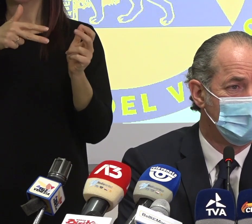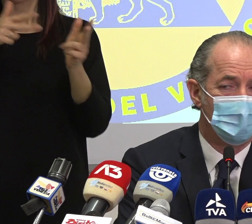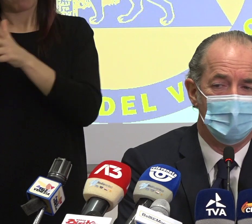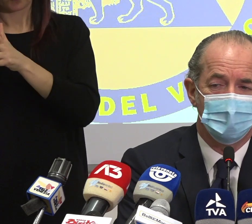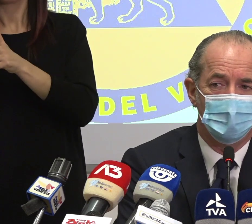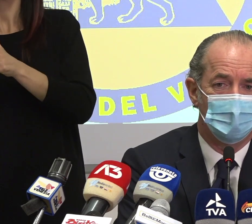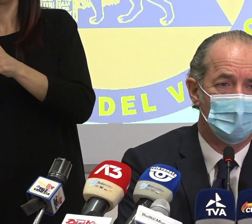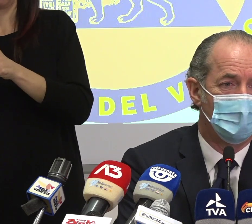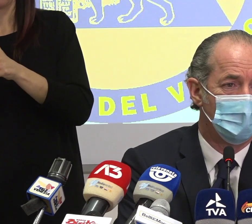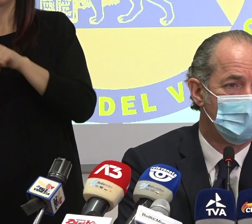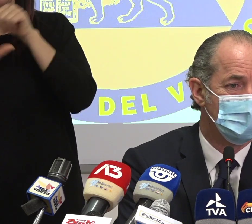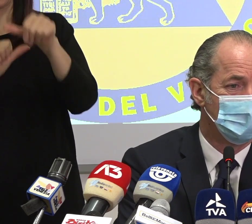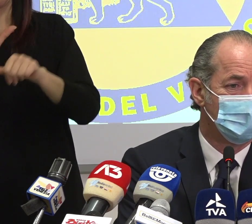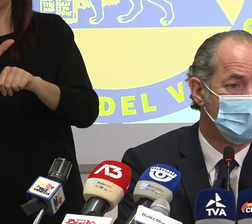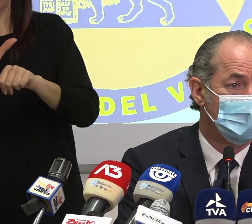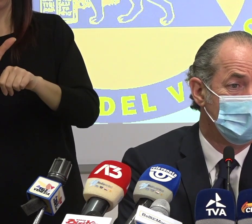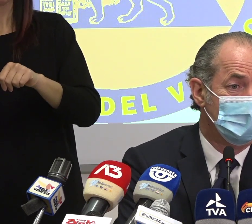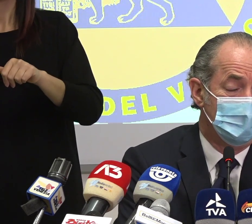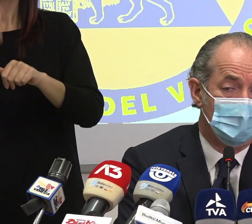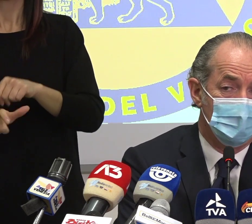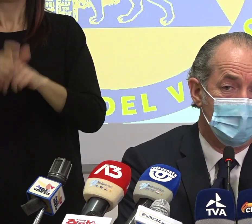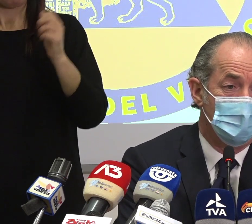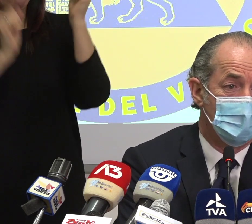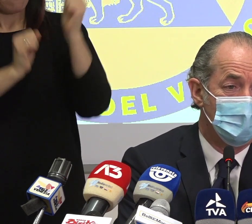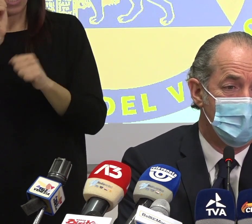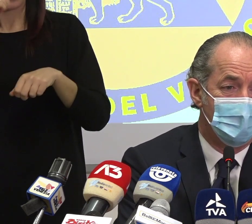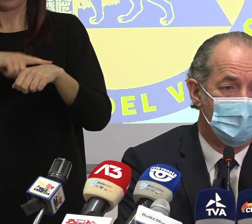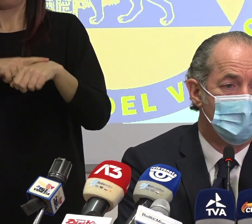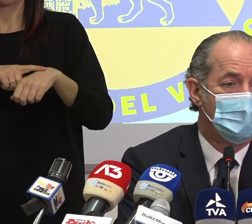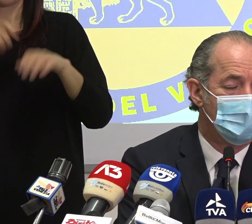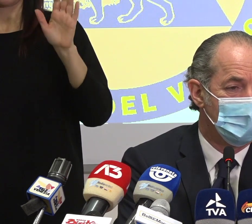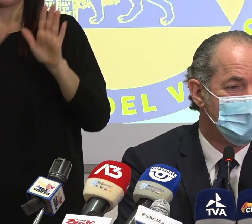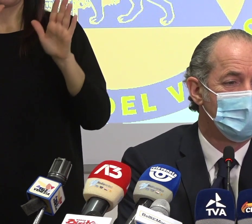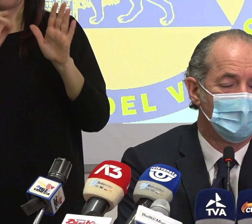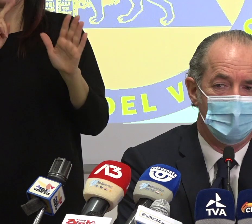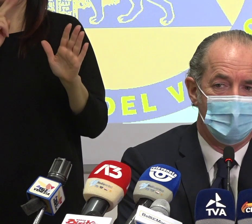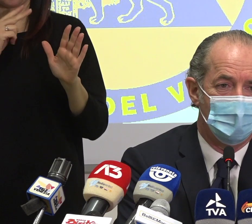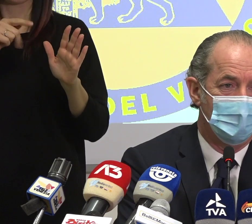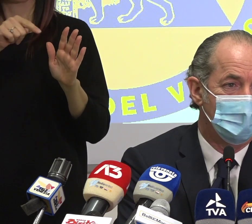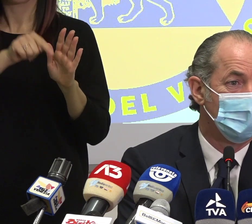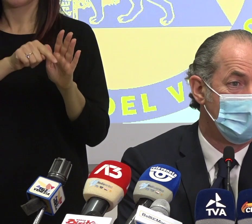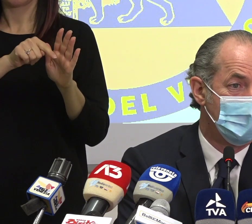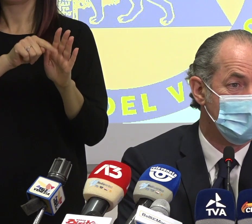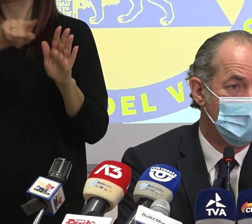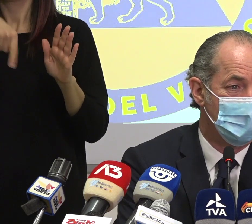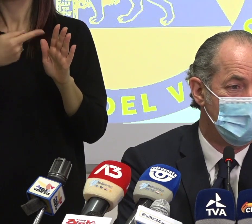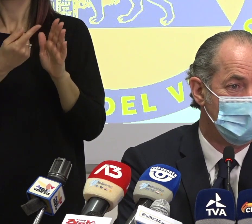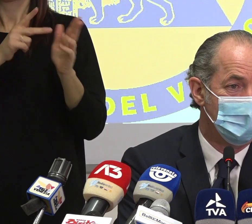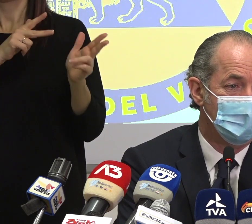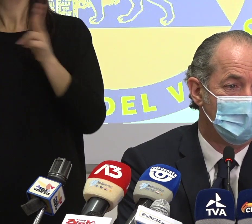che negato dello sport dopo le ore 18 consideriamo che i bar nel rispetto delle regole di non creare